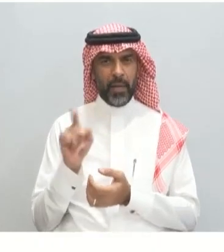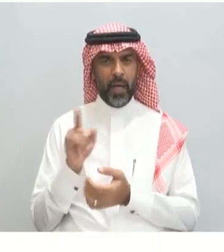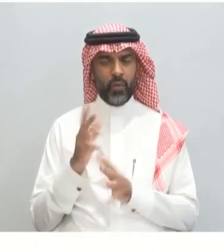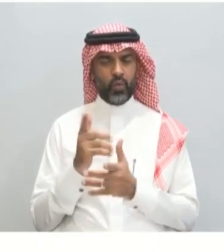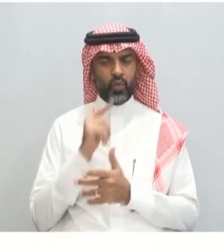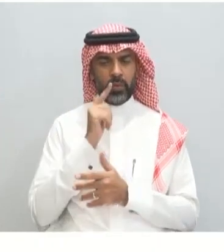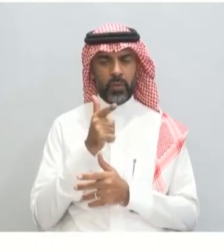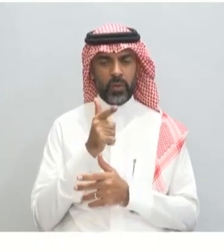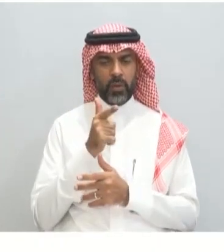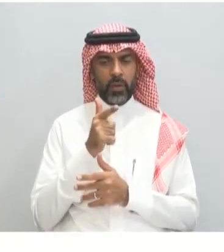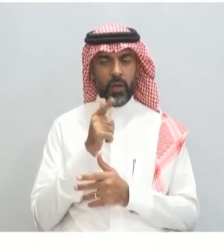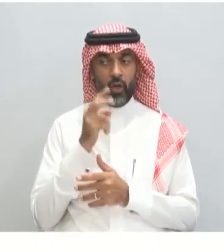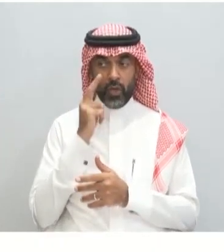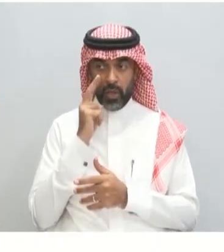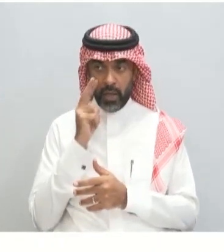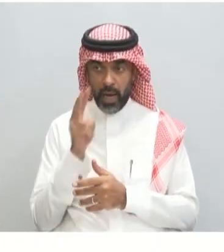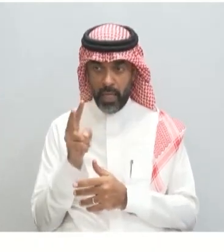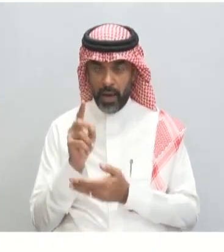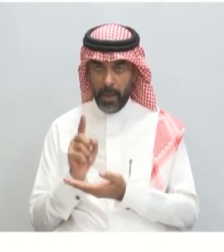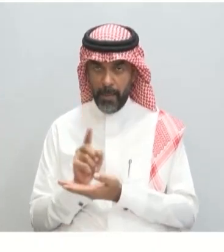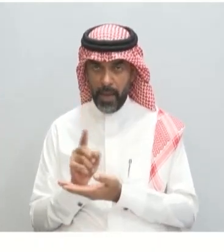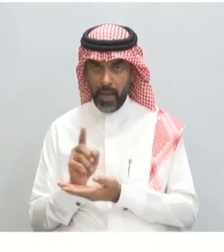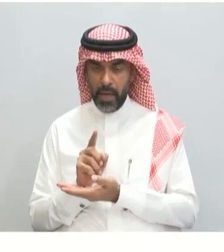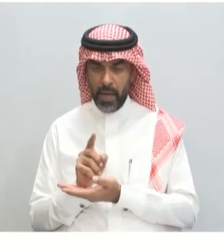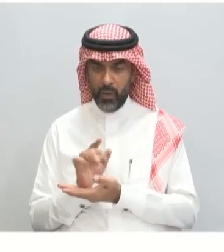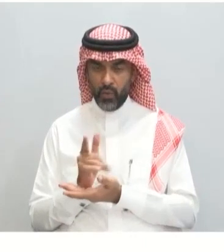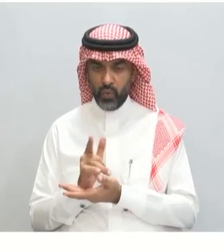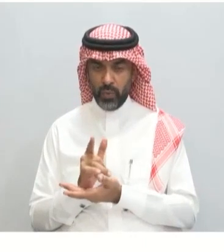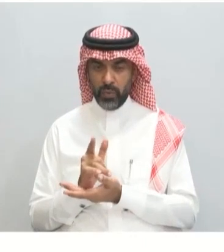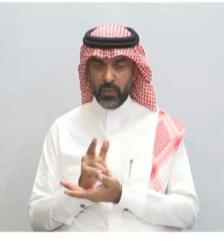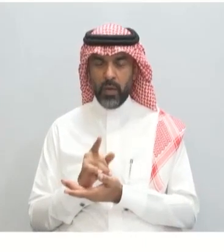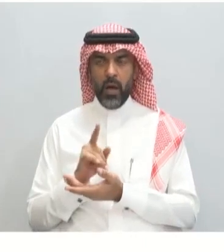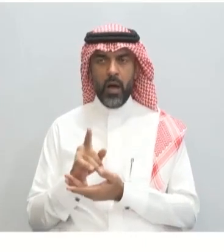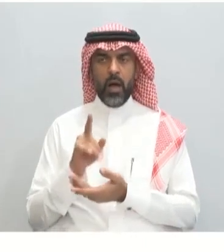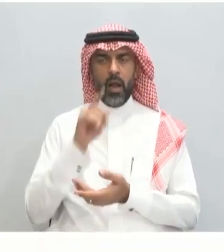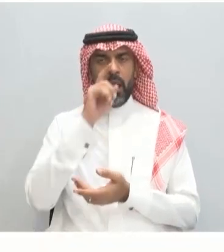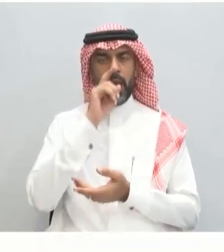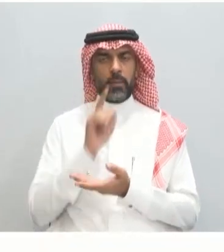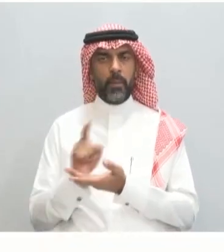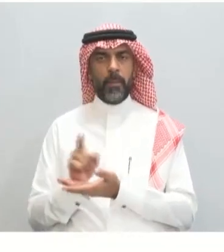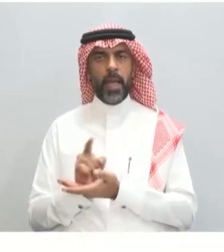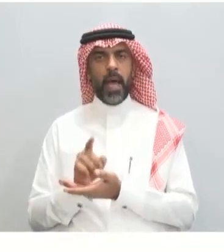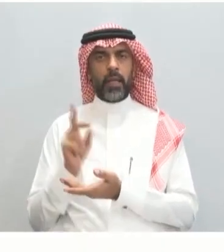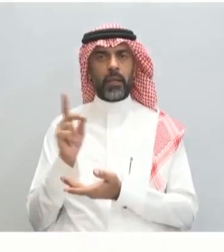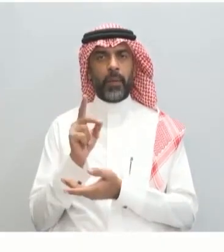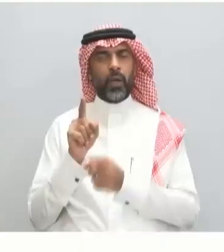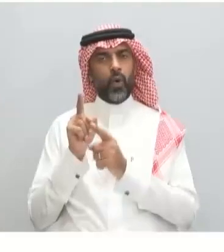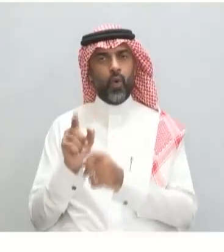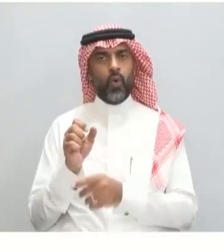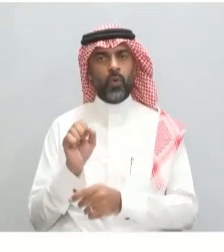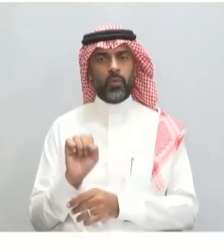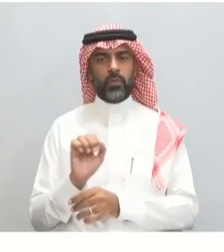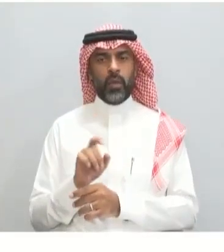تحدث ان النظره البيئيه وهي نظره فلسفيه تؤمن بماذا احسنتم بسياده الطبيعه بينما النظره